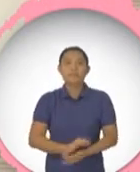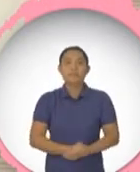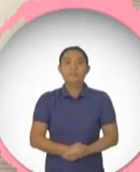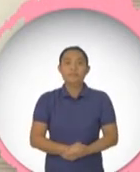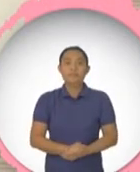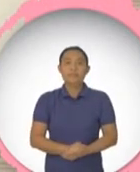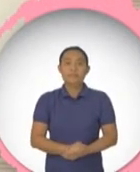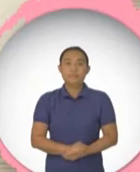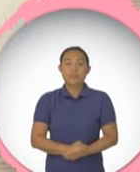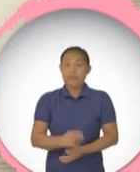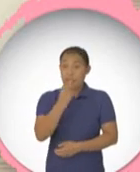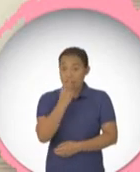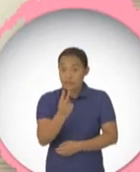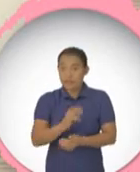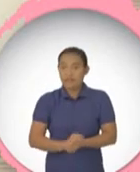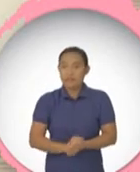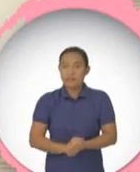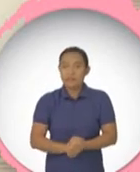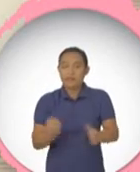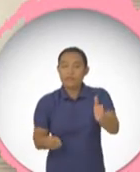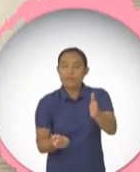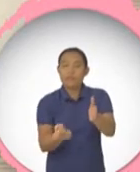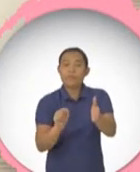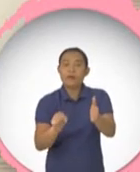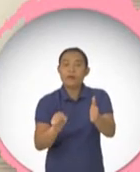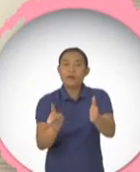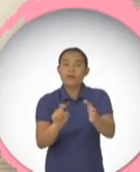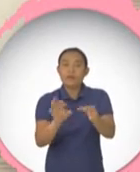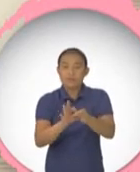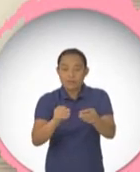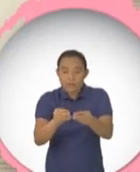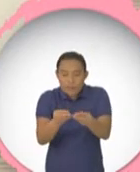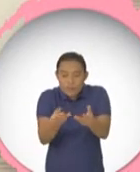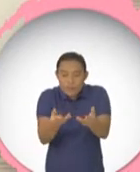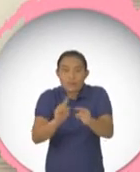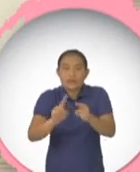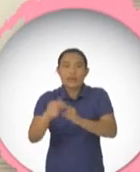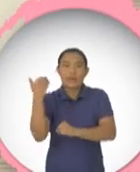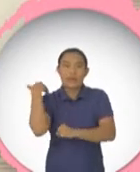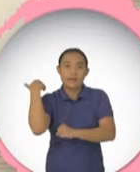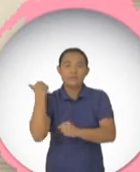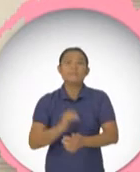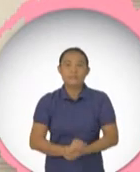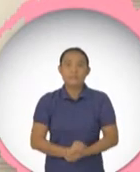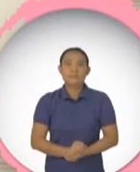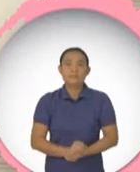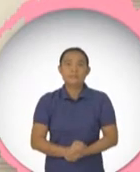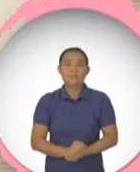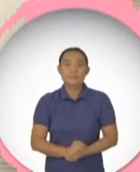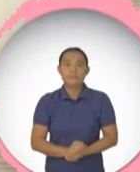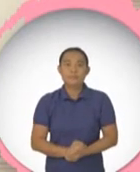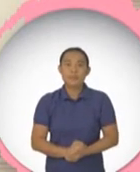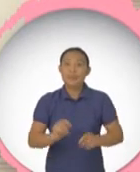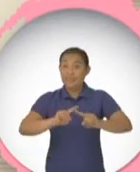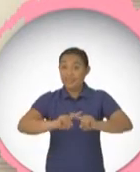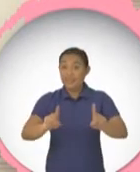ที่เราเห็นกันอยู่เนี้ยพออบแล้วมันก็จะฟูออกมา ใช่เดี๋ยวมันจะแบะออกค่ะเดี๋ยวพอเดี๋ยวเราจะหงายหน้าตัดมันขึ้นนะคะมันจะแตกต่างจ